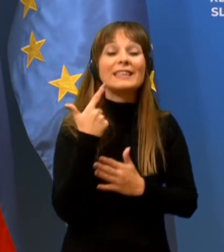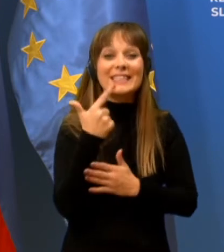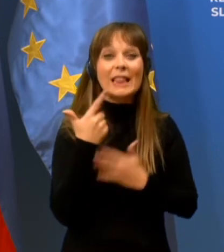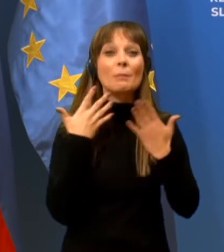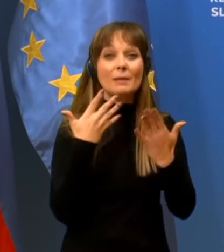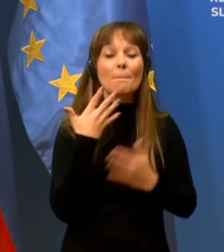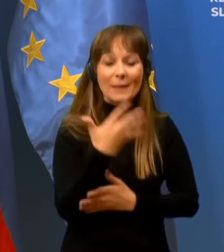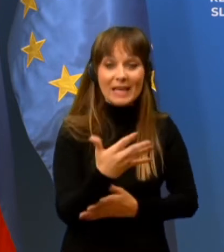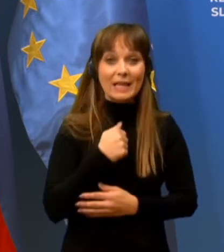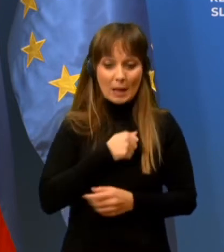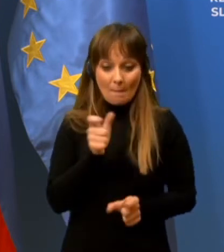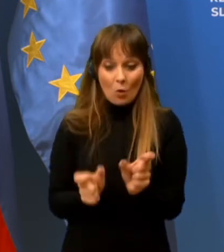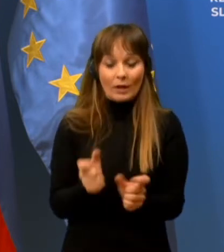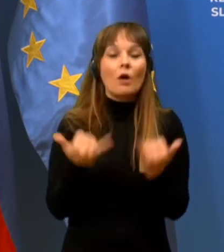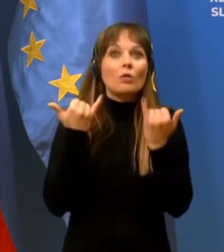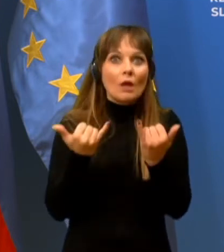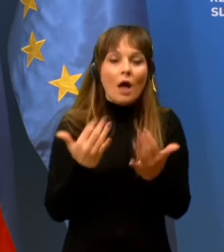bolnikov, danes že